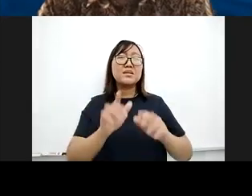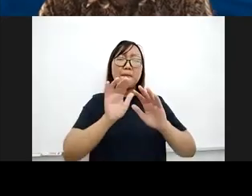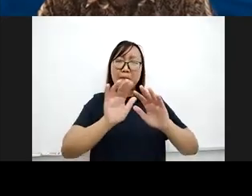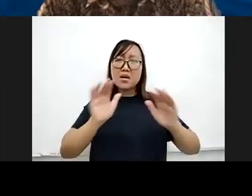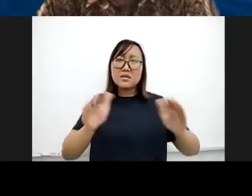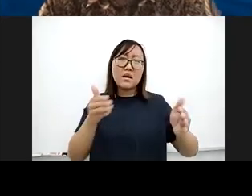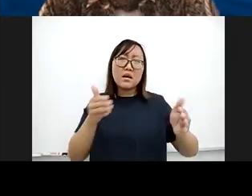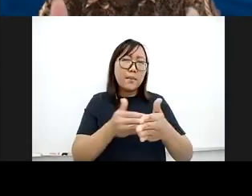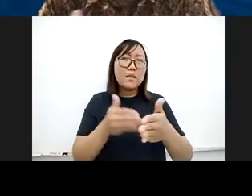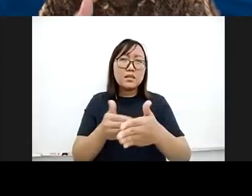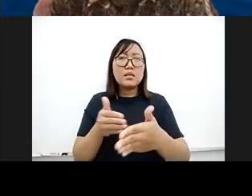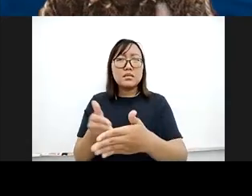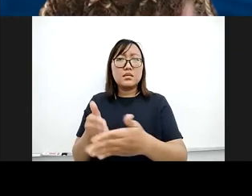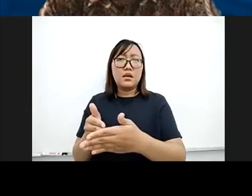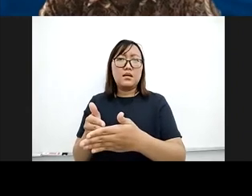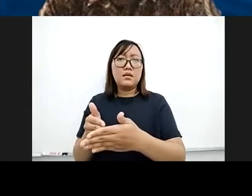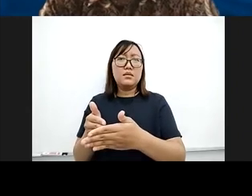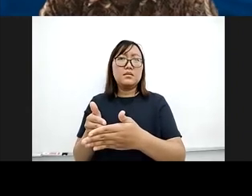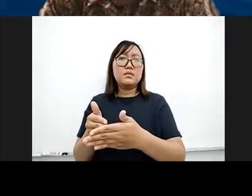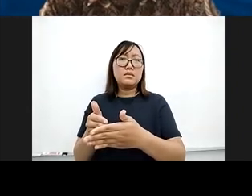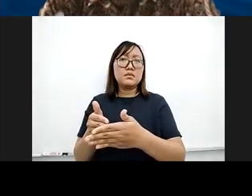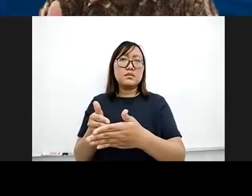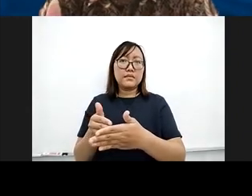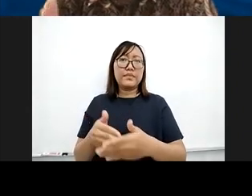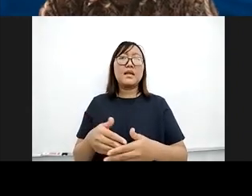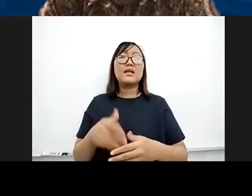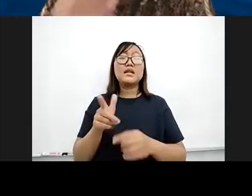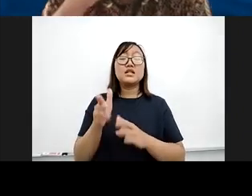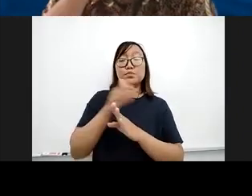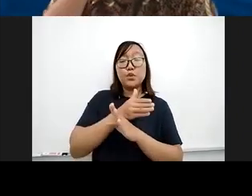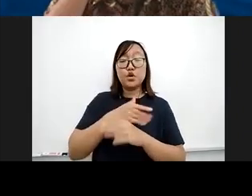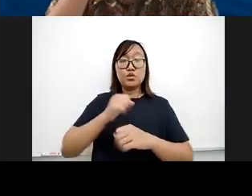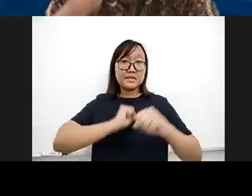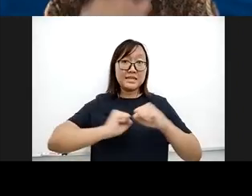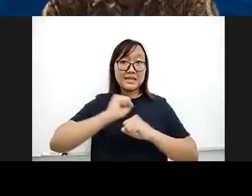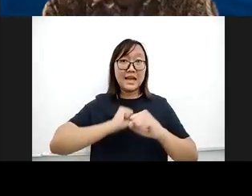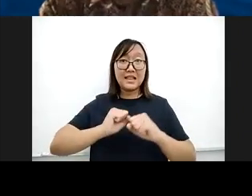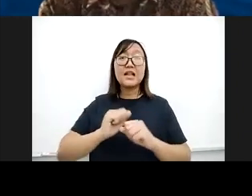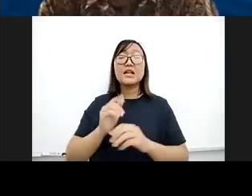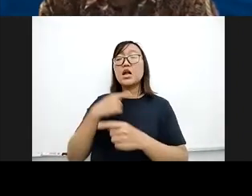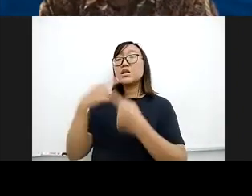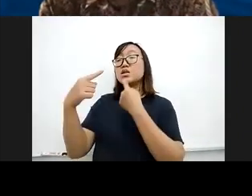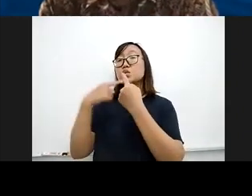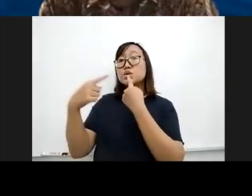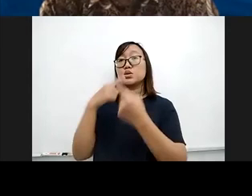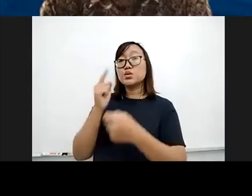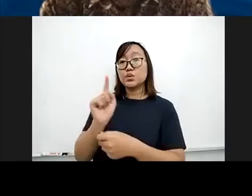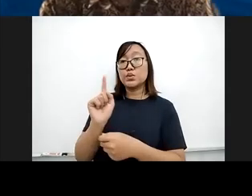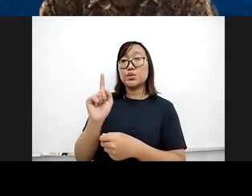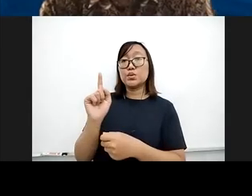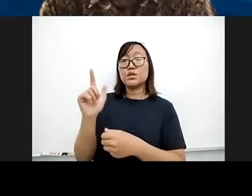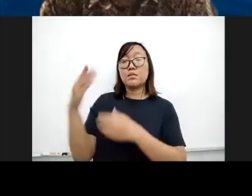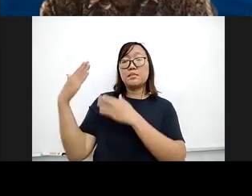timbul di Hai sehingga yang kamera adalah konsultasi intensif dengan para pemangku kepentingan untuk